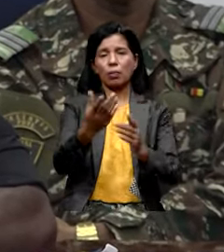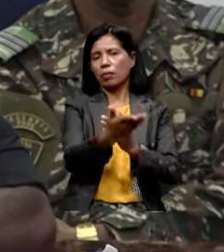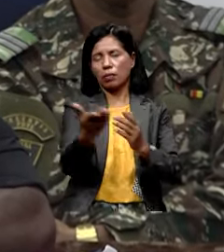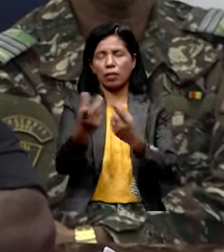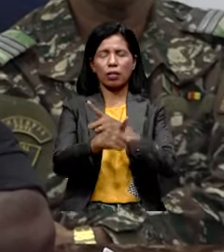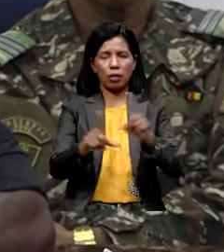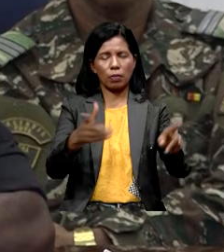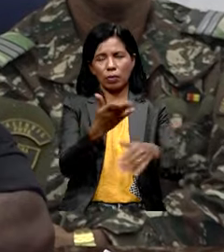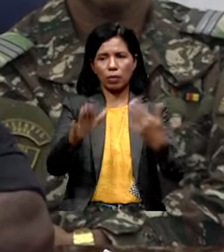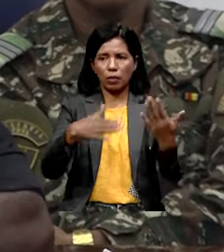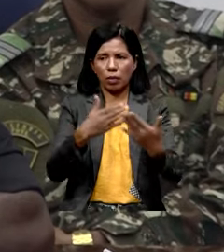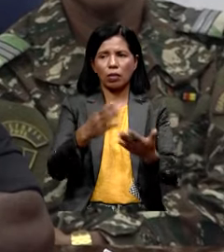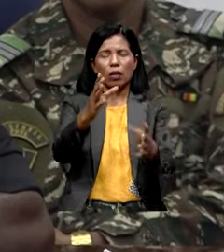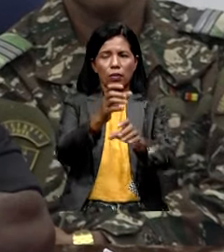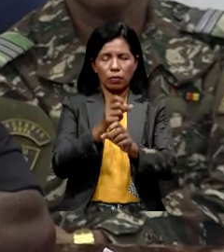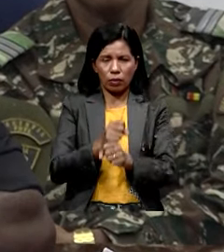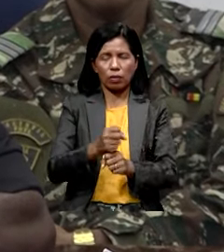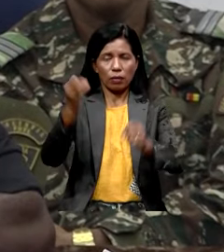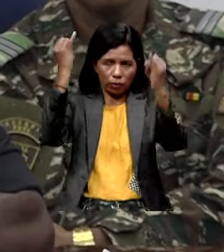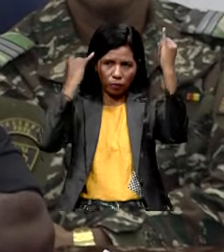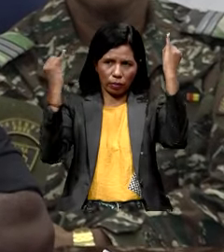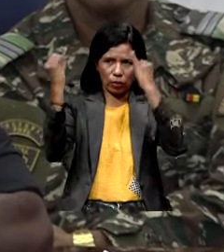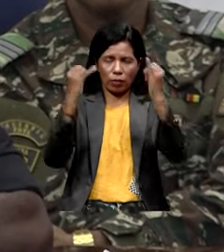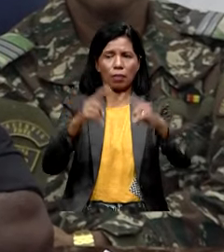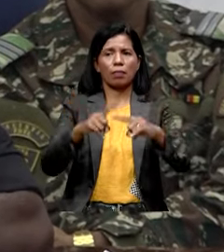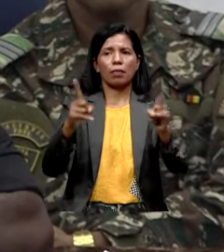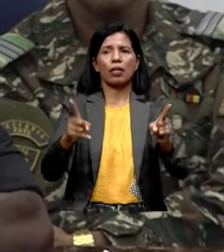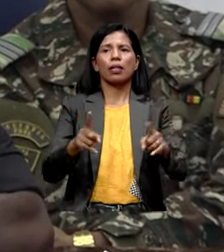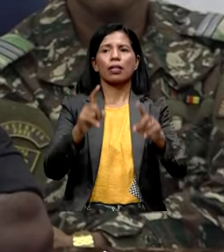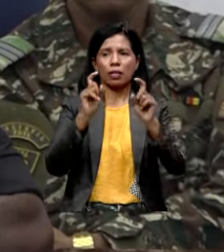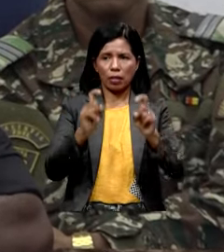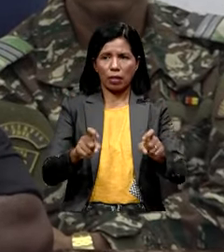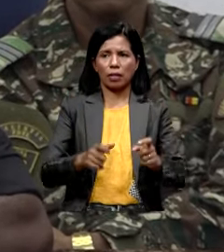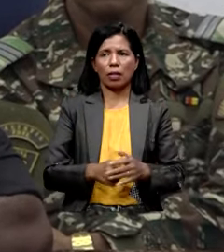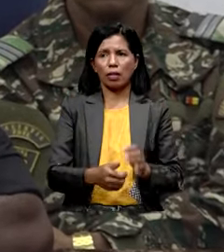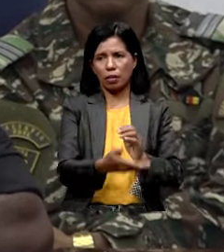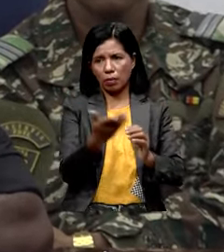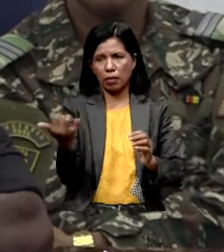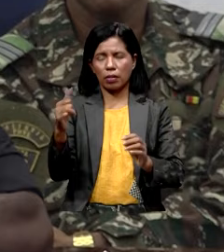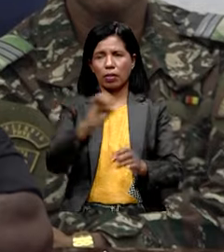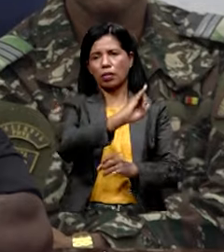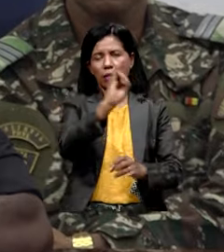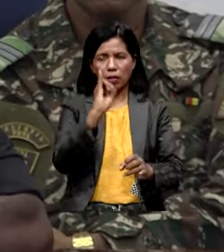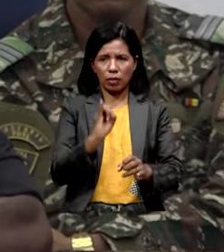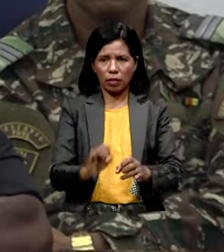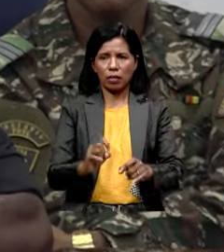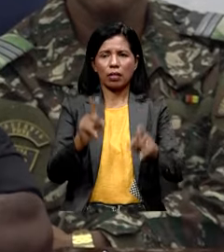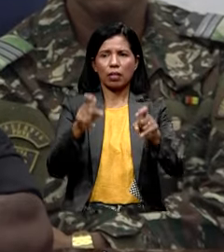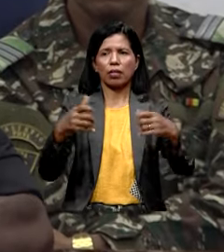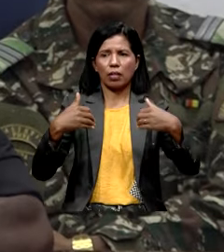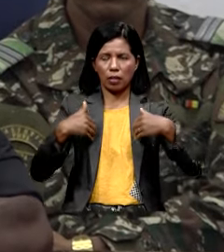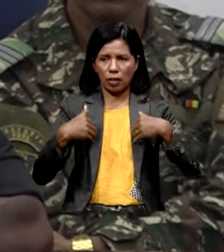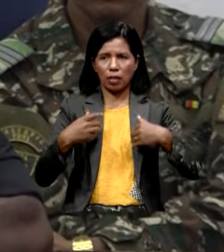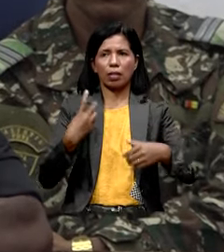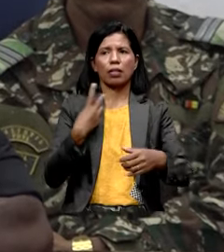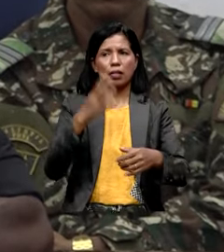perhati bela foto informasi. Mau bet tengi itu bot ini identifikasi, nene tengi ia para kita kata